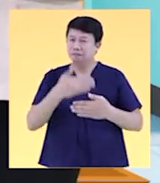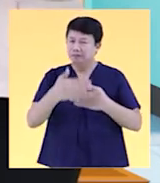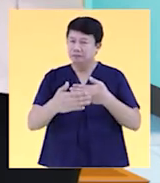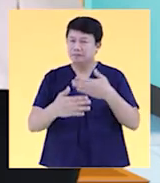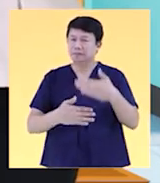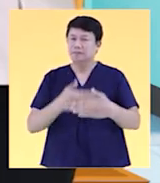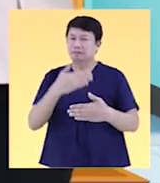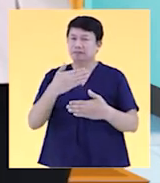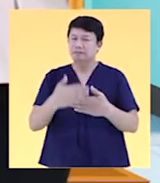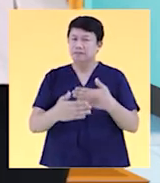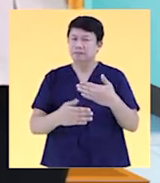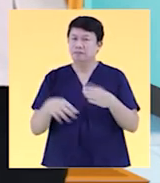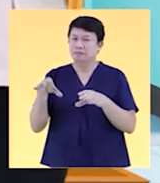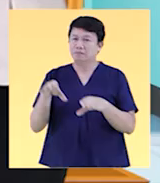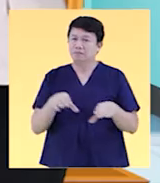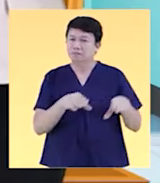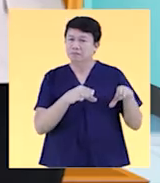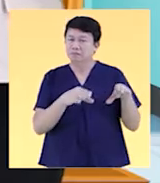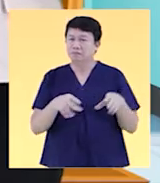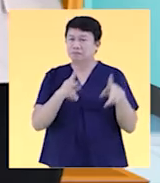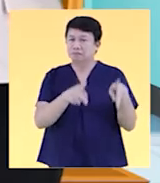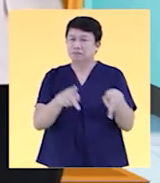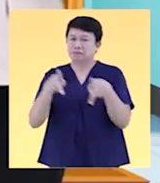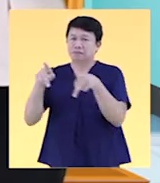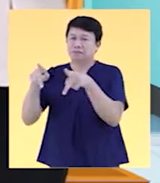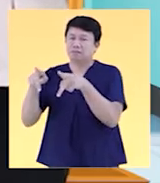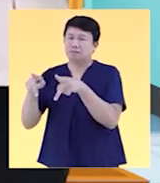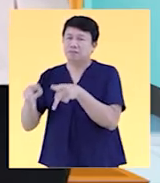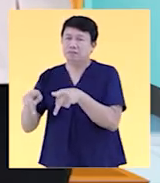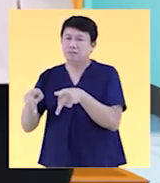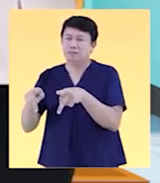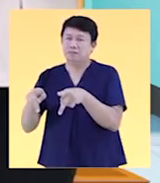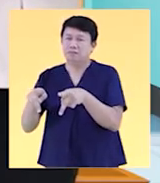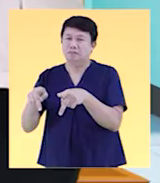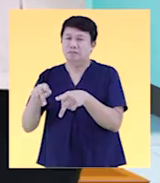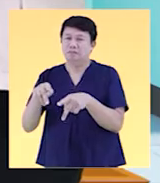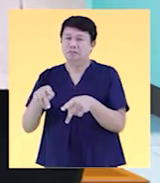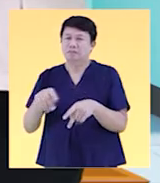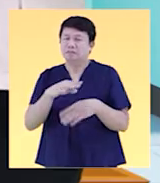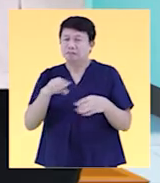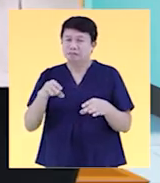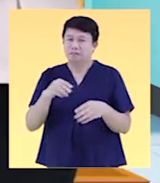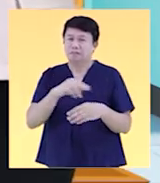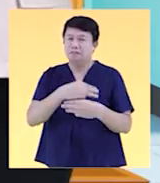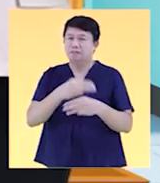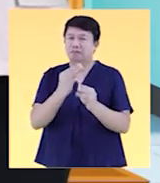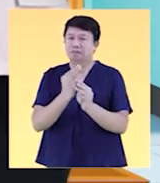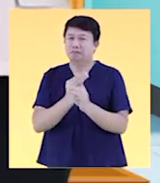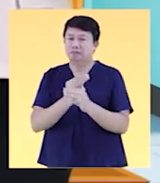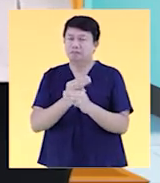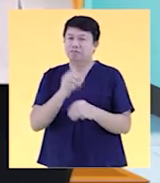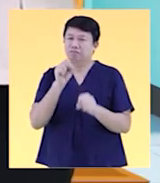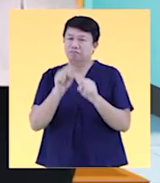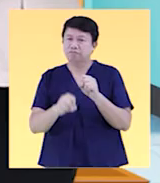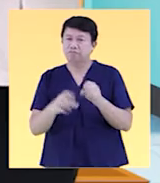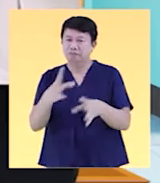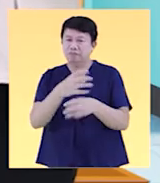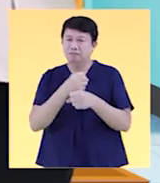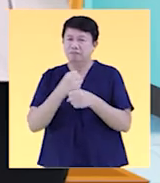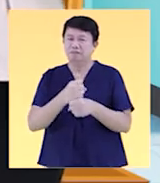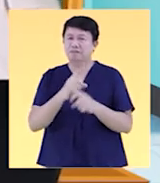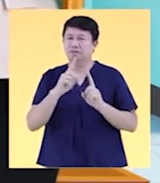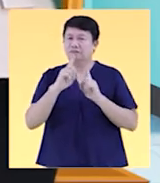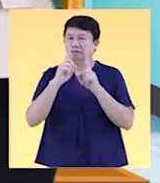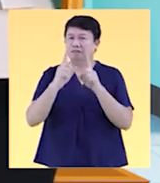Sa step na ito, gagawin na natin ang planong nabuo upang makuha ang sagot. Gamitin lang